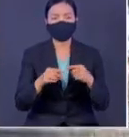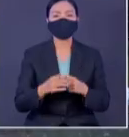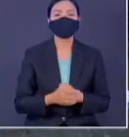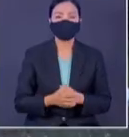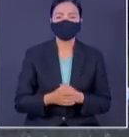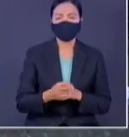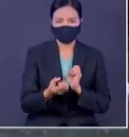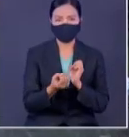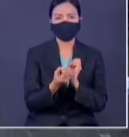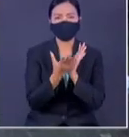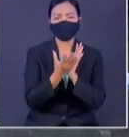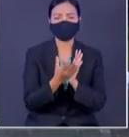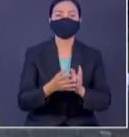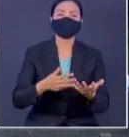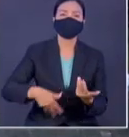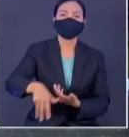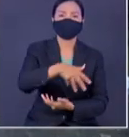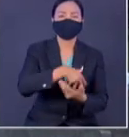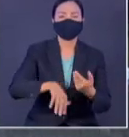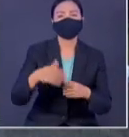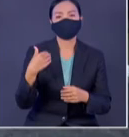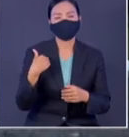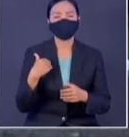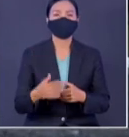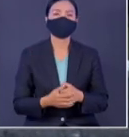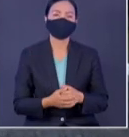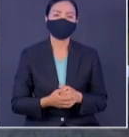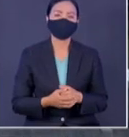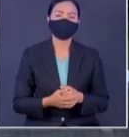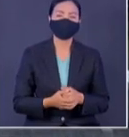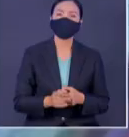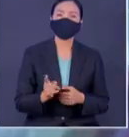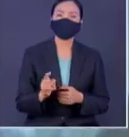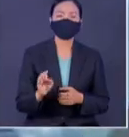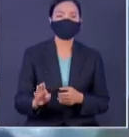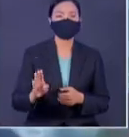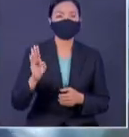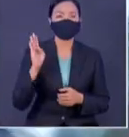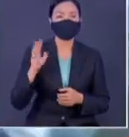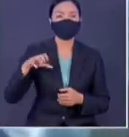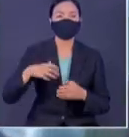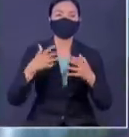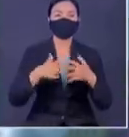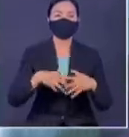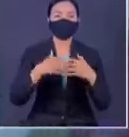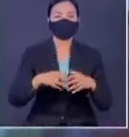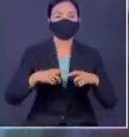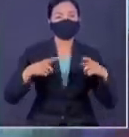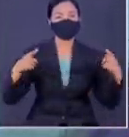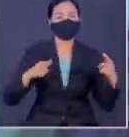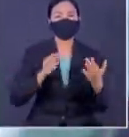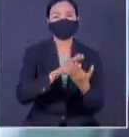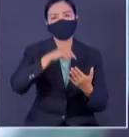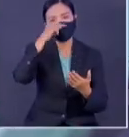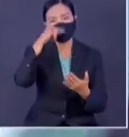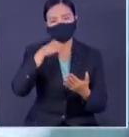expandable polystyleneExpandable Polystyrene ตัวนี้คือบริษัทเนี้ยเป็นบริษัทผู้ผลิตรายใหญ่ของประเทศไทยนะ